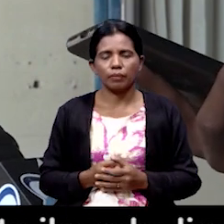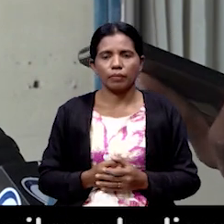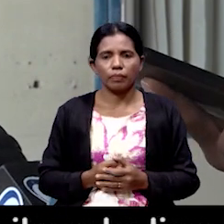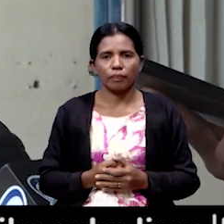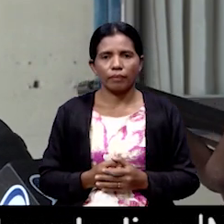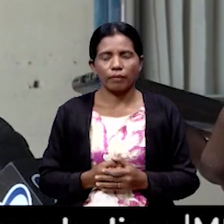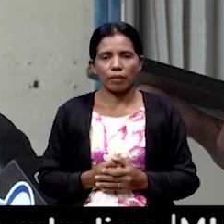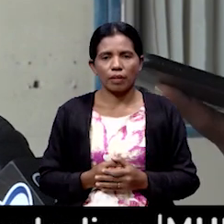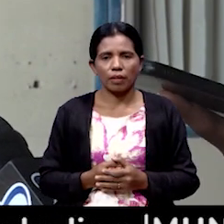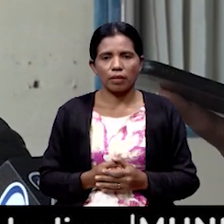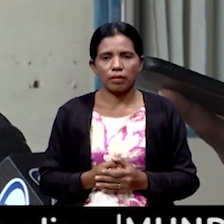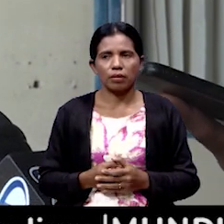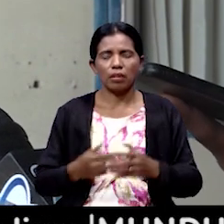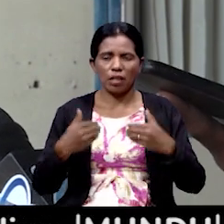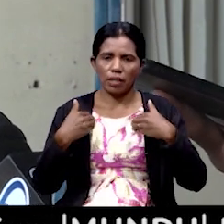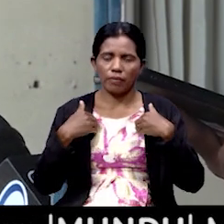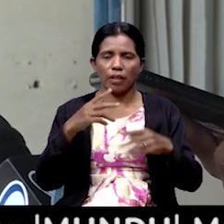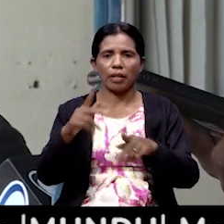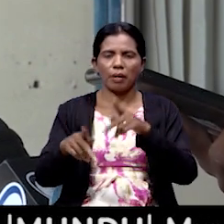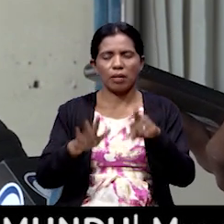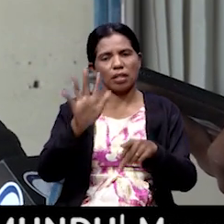ada sa hela